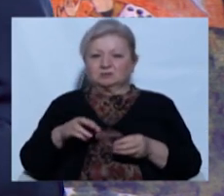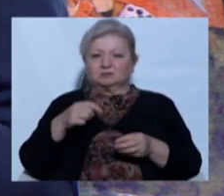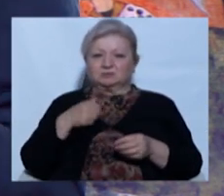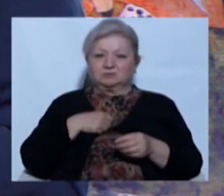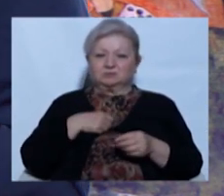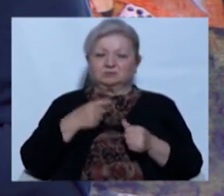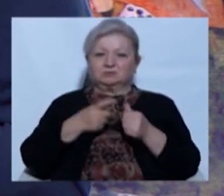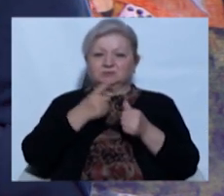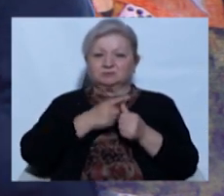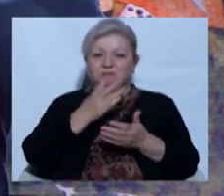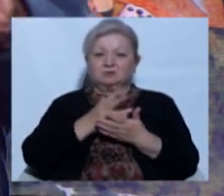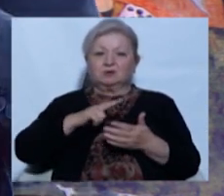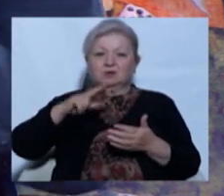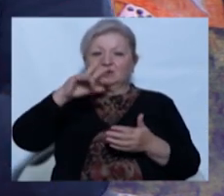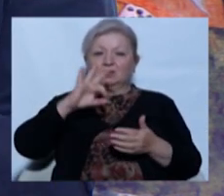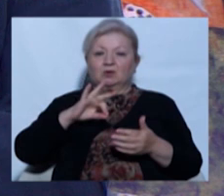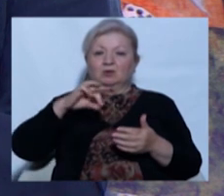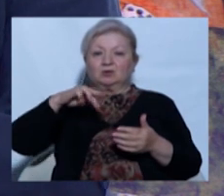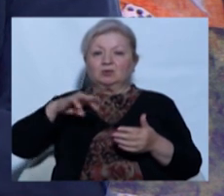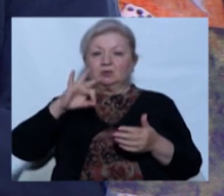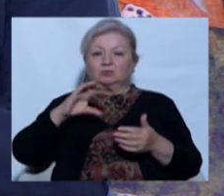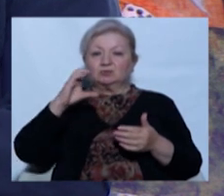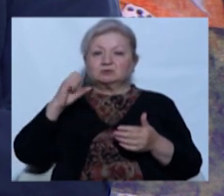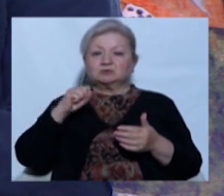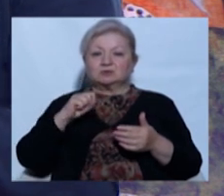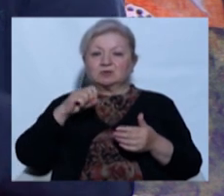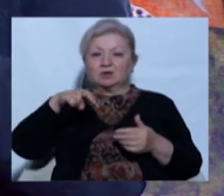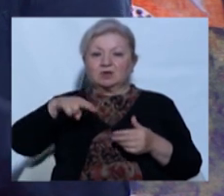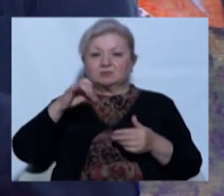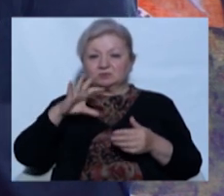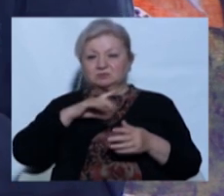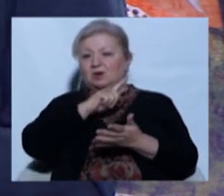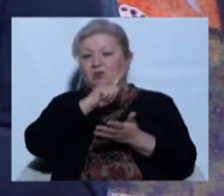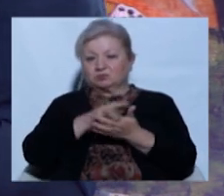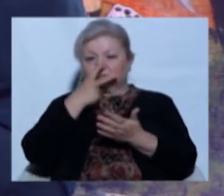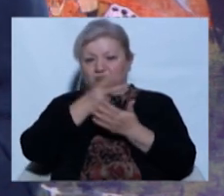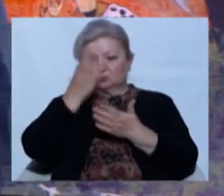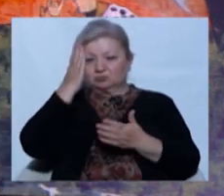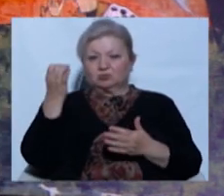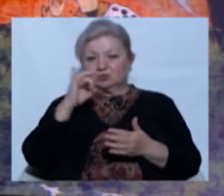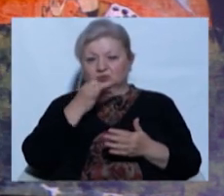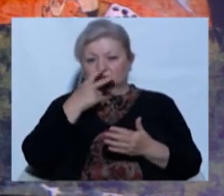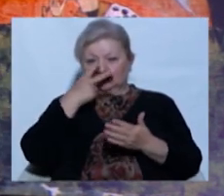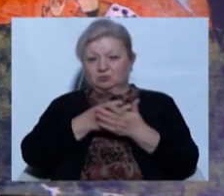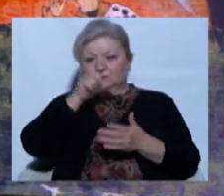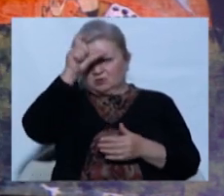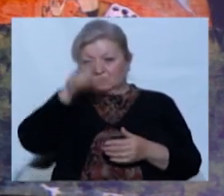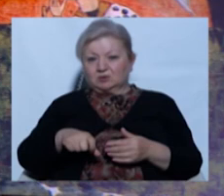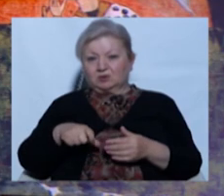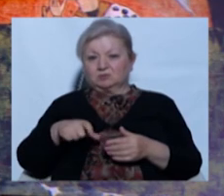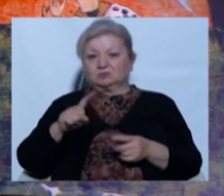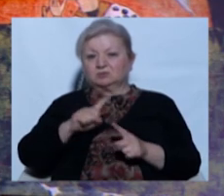ჩვენს, თქვენ აუცილებლად ისტორიაში მერე შეხვდებით ჩვენს სახეობას ადამიანის და რაც ადამიანი